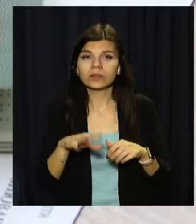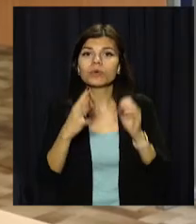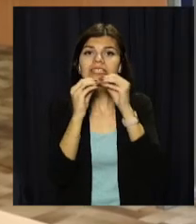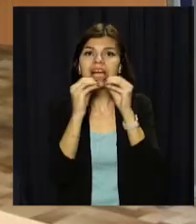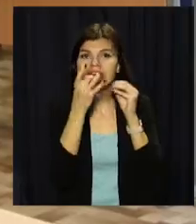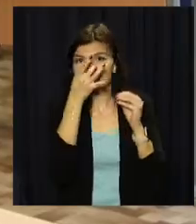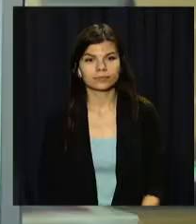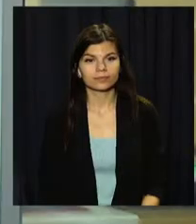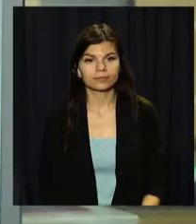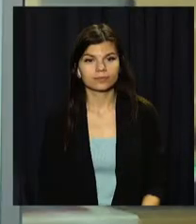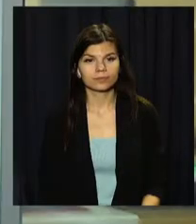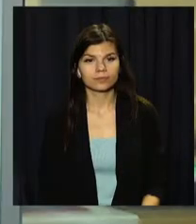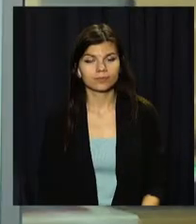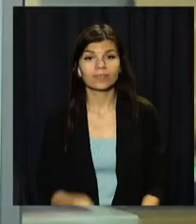квітня.